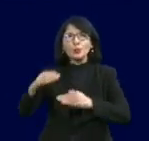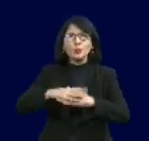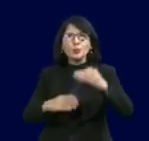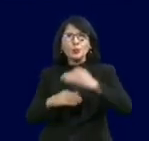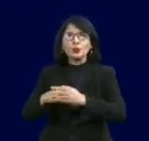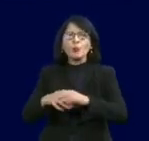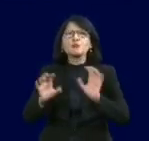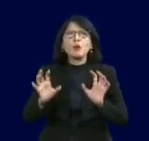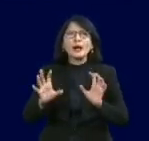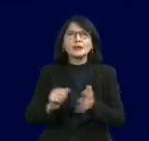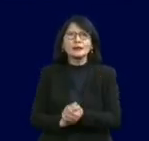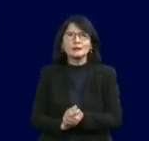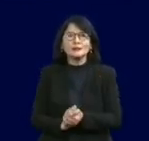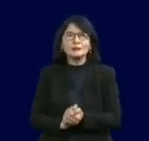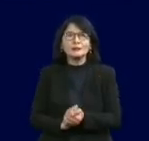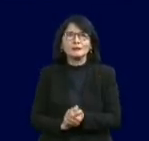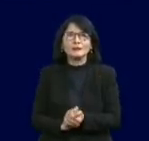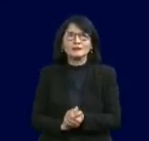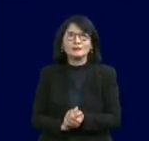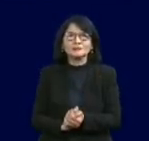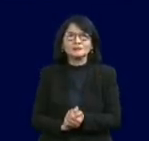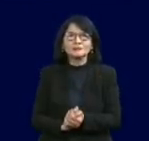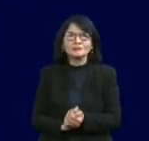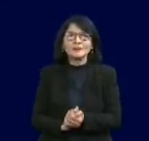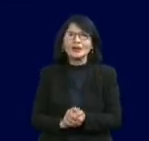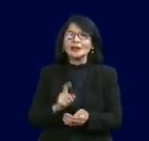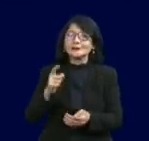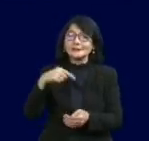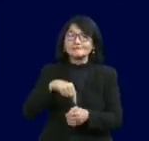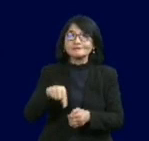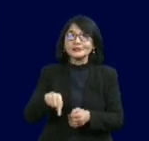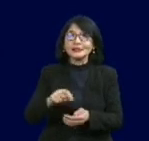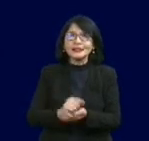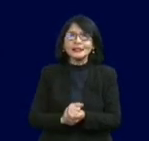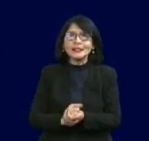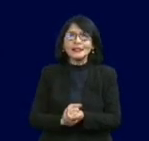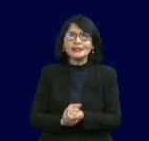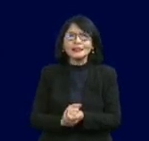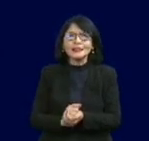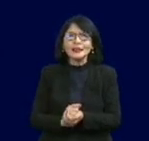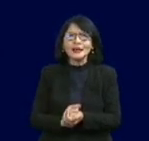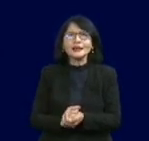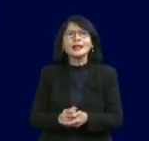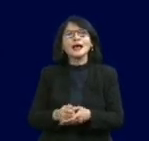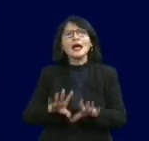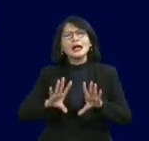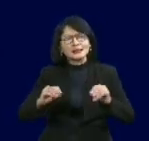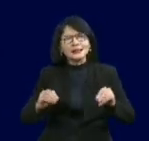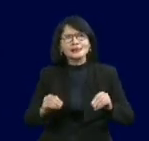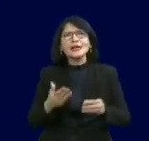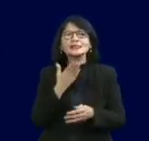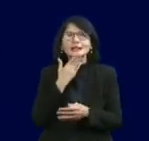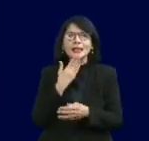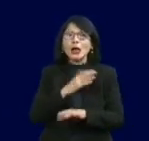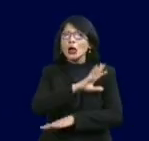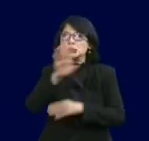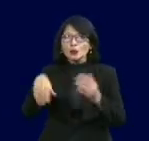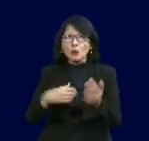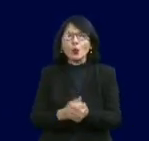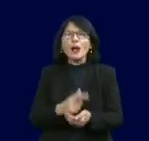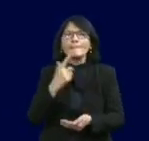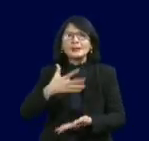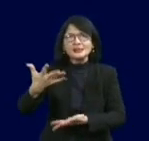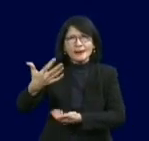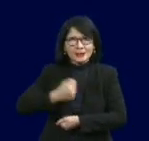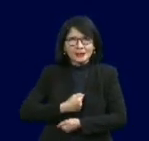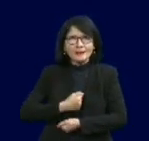berlimpah sehingga yang lain tidak mendapatkan. Jadi ini merupakan suatu kriteria kami yang sangat sederhana sehingga semua bisa menerima dengan